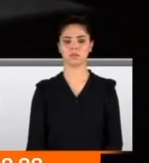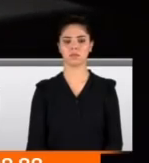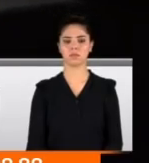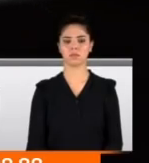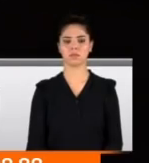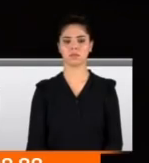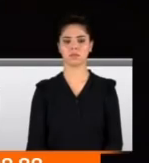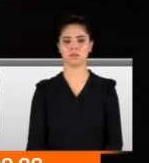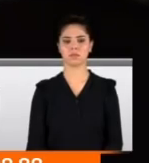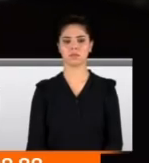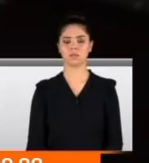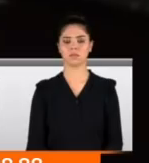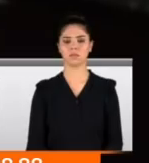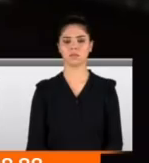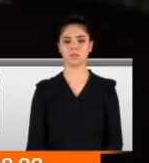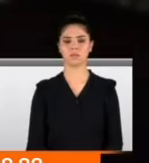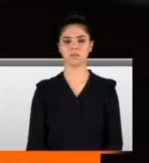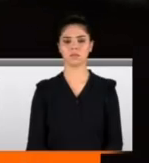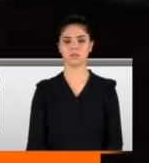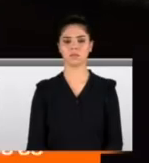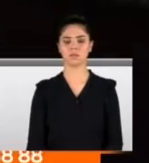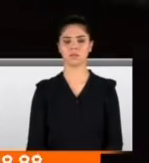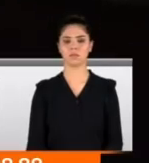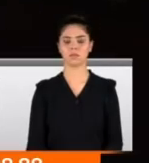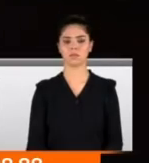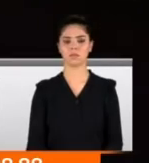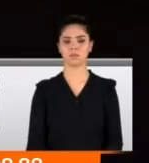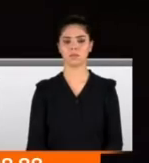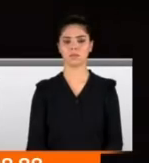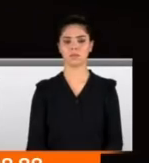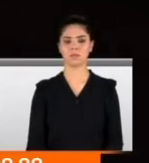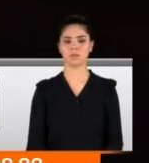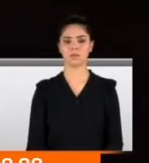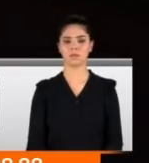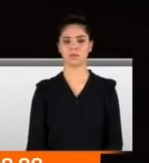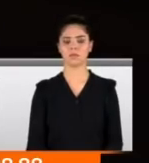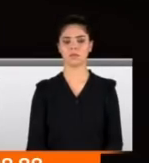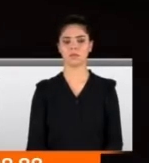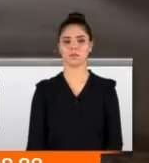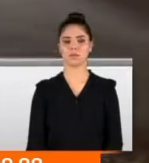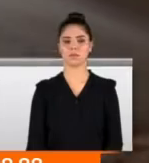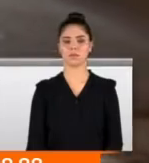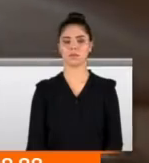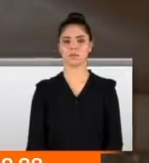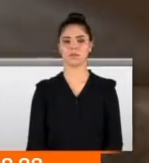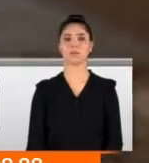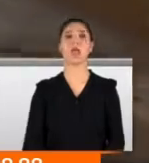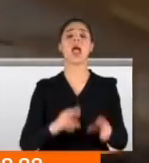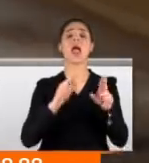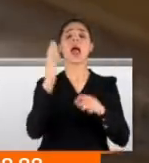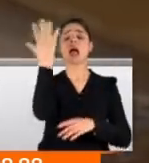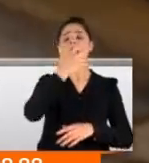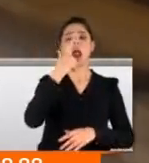Onların teması çekmedim de. Ama tabii ki yaklaşık... Siz de kendinizi... Garanti almak için test yaptırmaya mı gitmiştiniz? Evet. Karabük'te sokağa